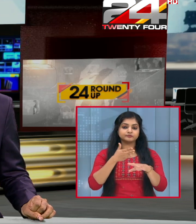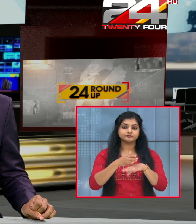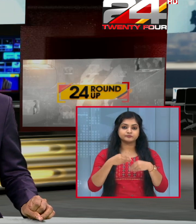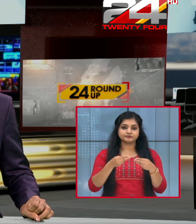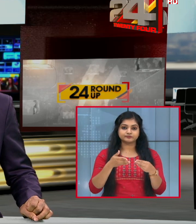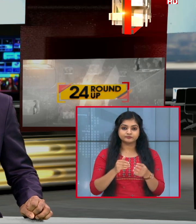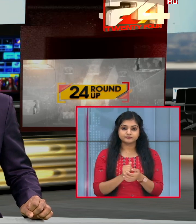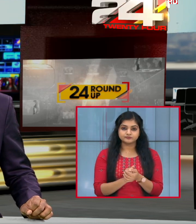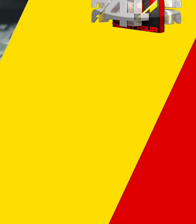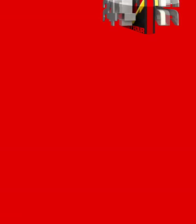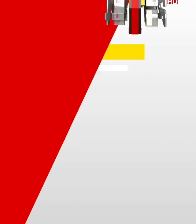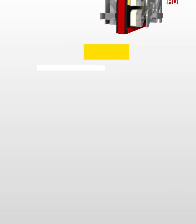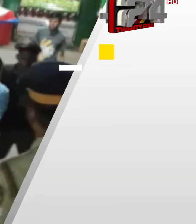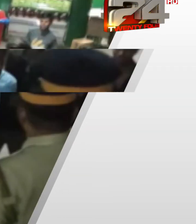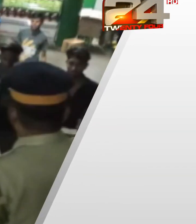അതിക്രമം.